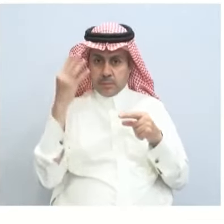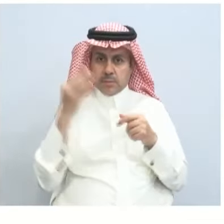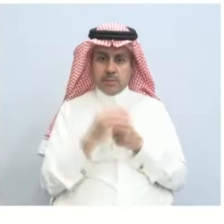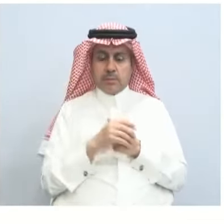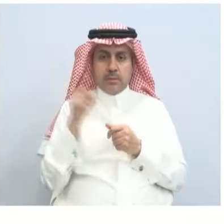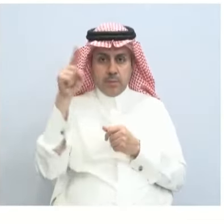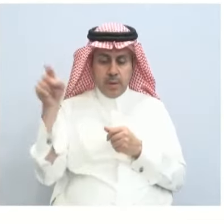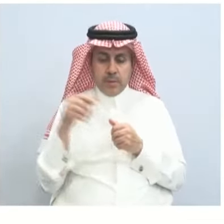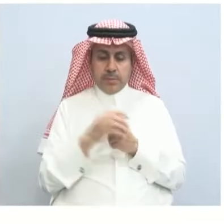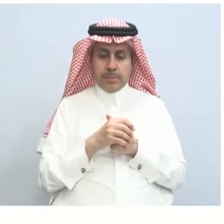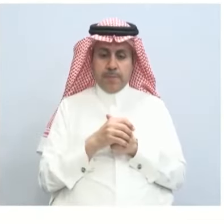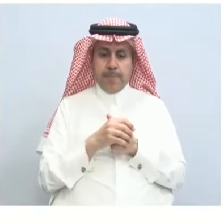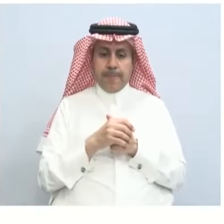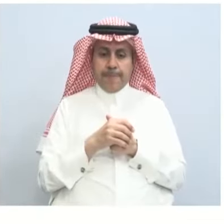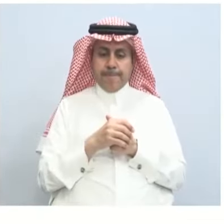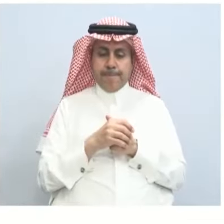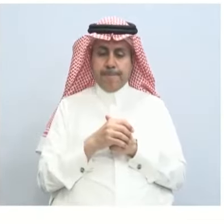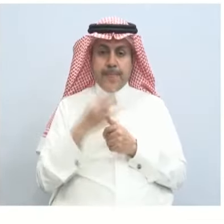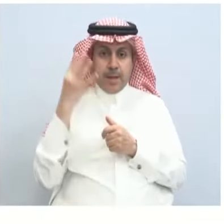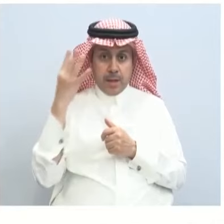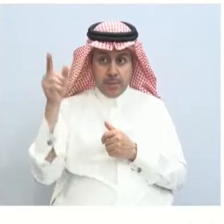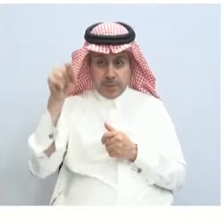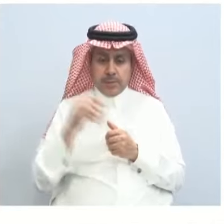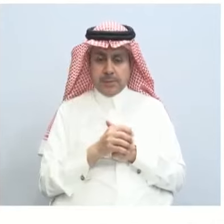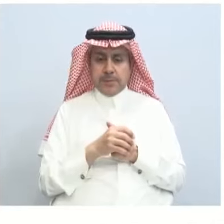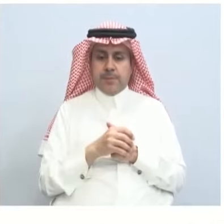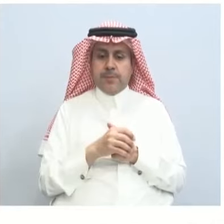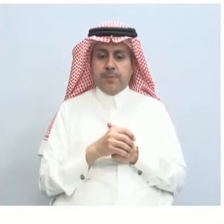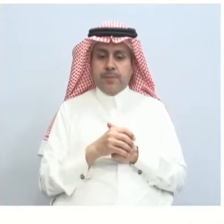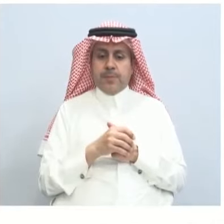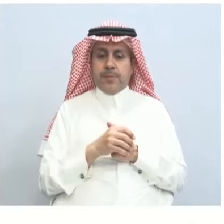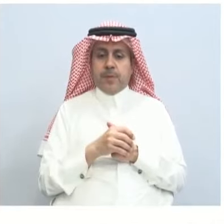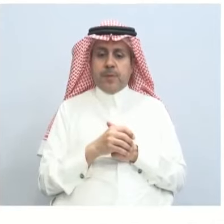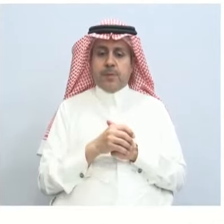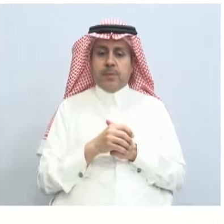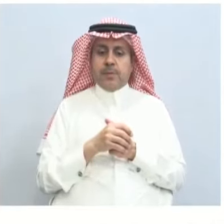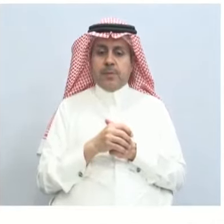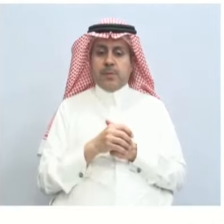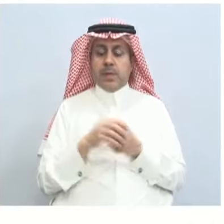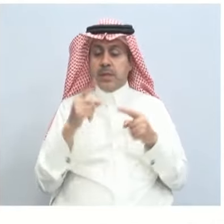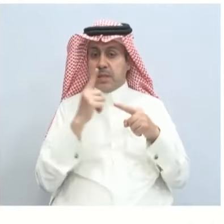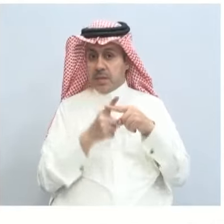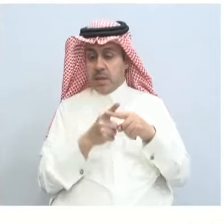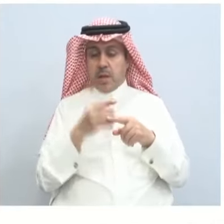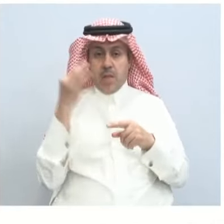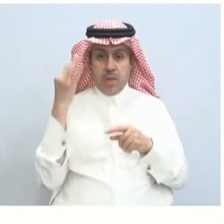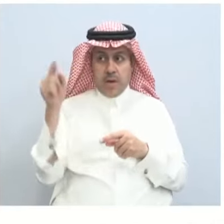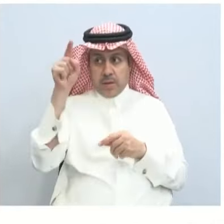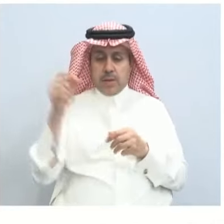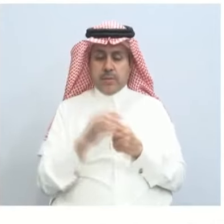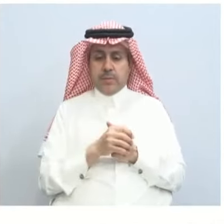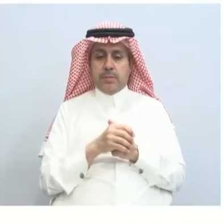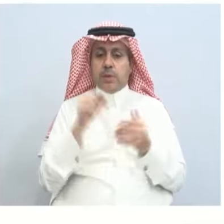سالب ا تربيع يعني ممكن نكتبها على طول 4 تربيع ما يهم من الاشاره مع التربيع زائدا 3 تربيع